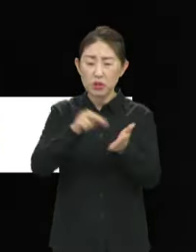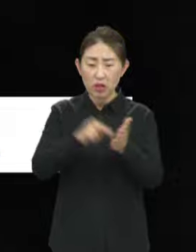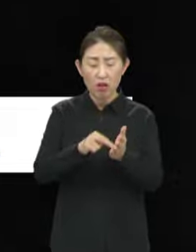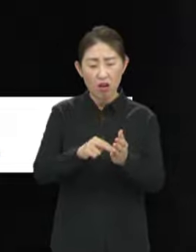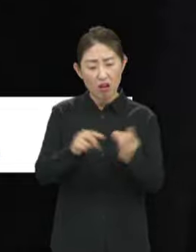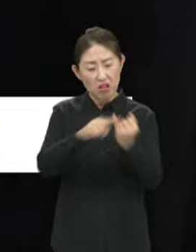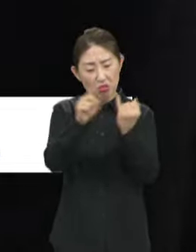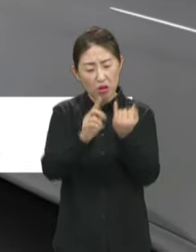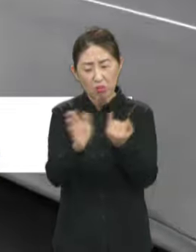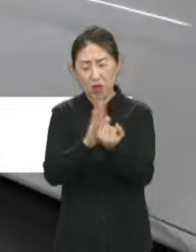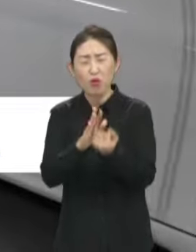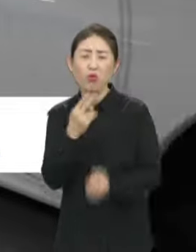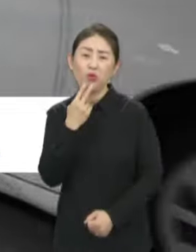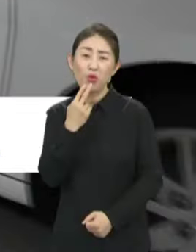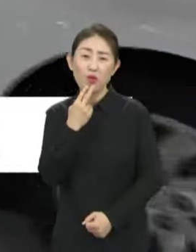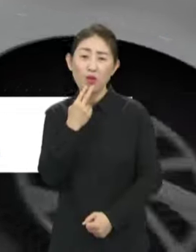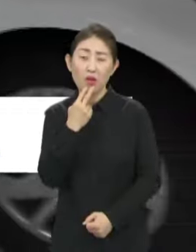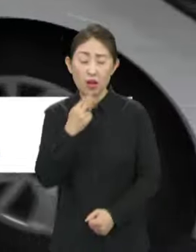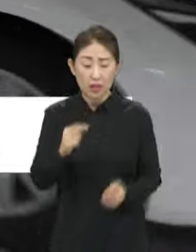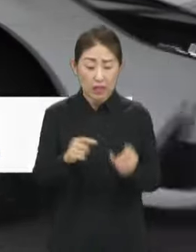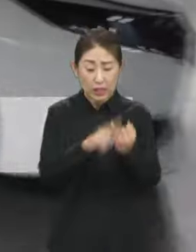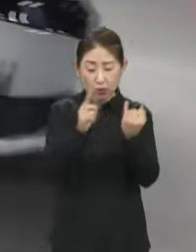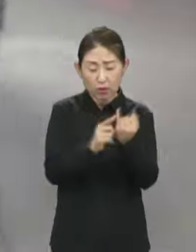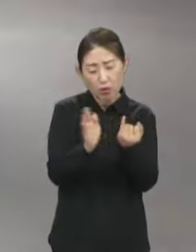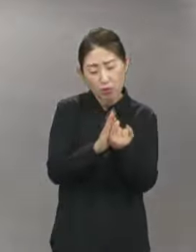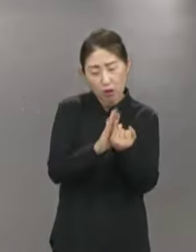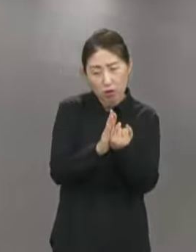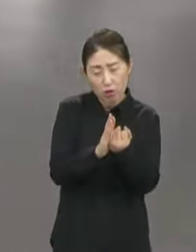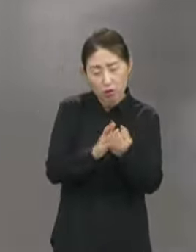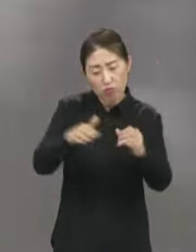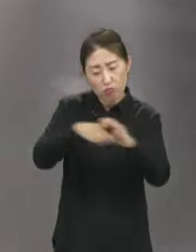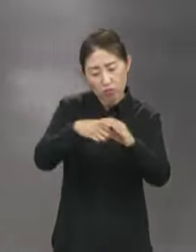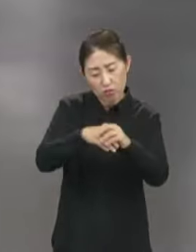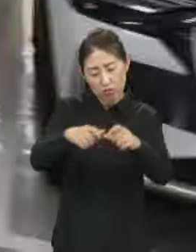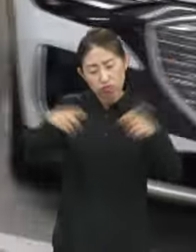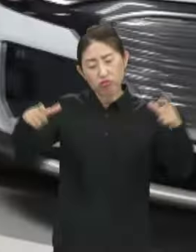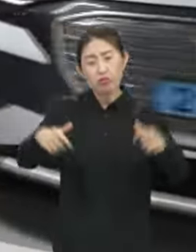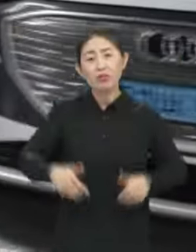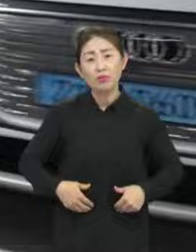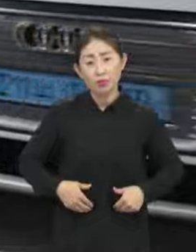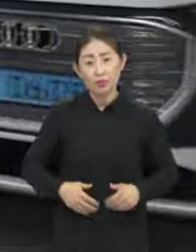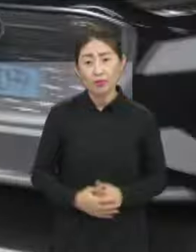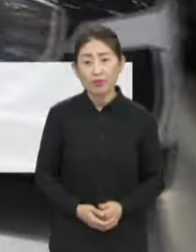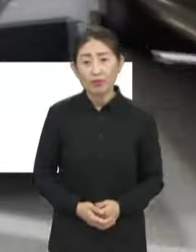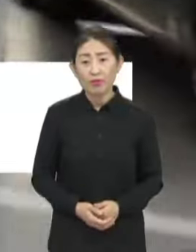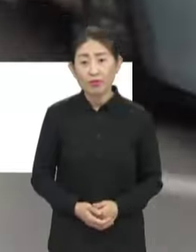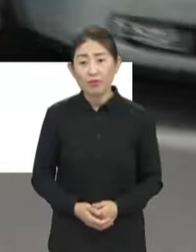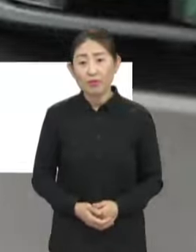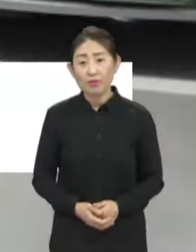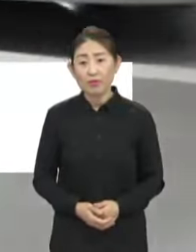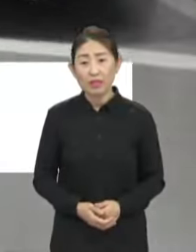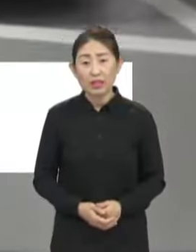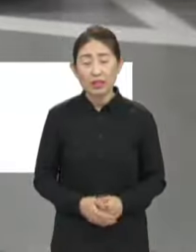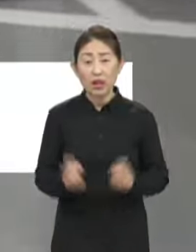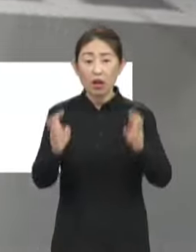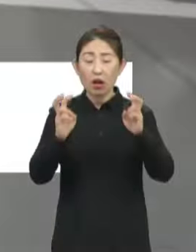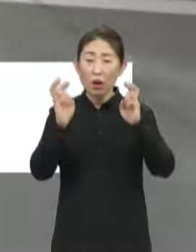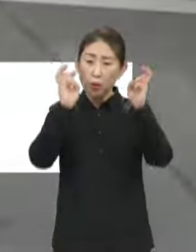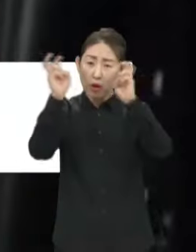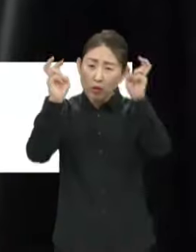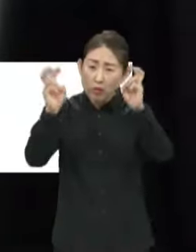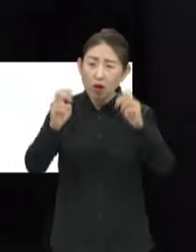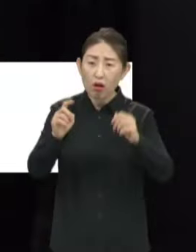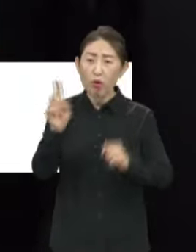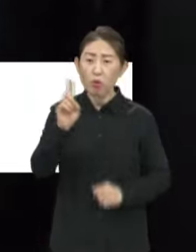제도가 유명무실한 만큼 임산부 배려 확산이 필요하다는 지적입니다. 사기업이나 이런 데서는 조금 쉴 수